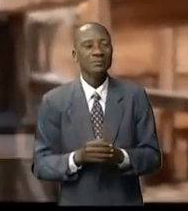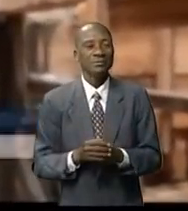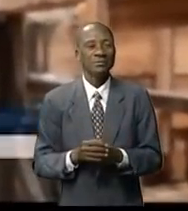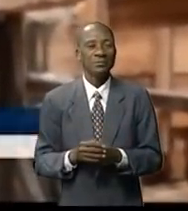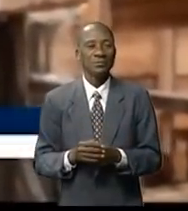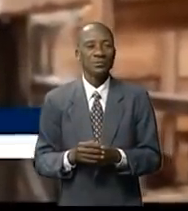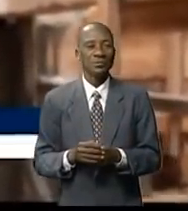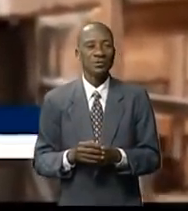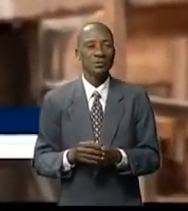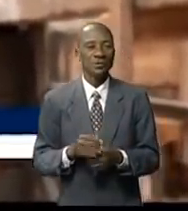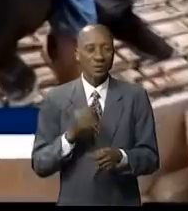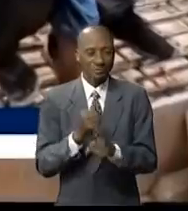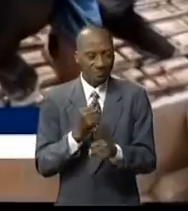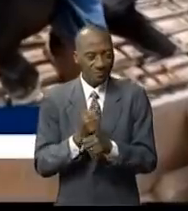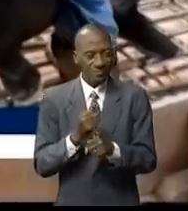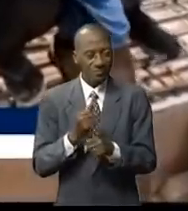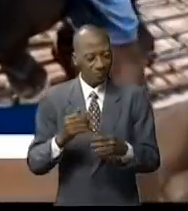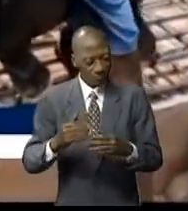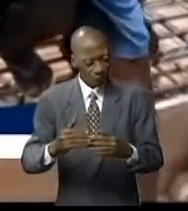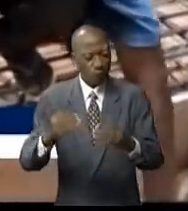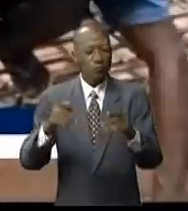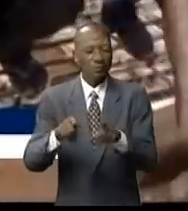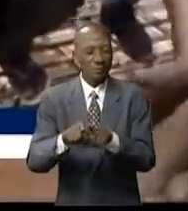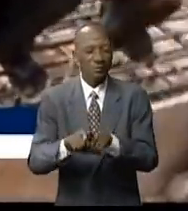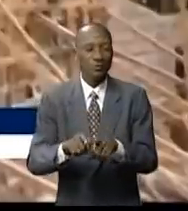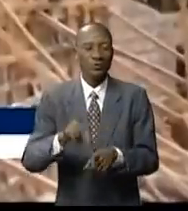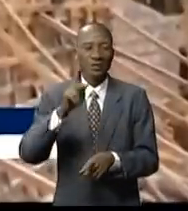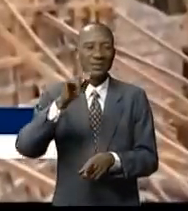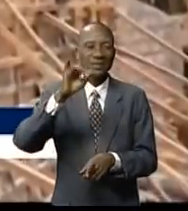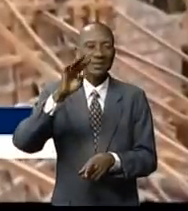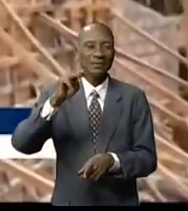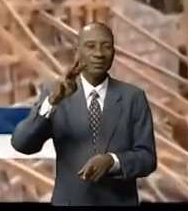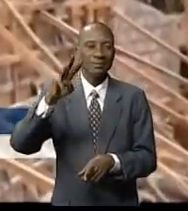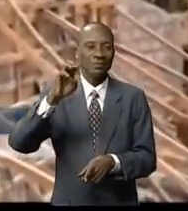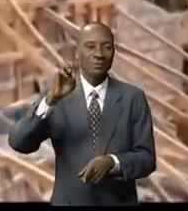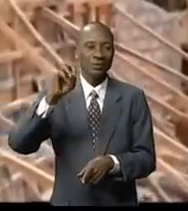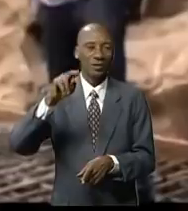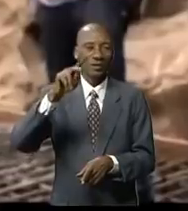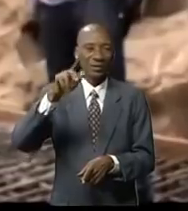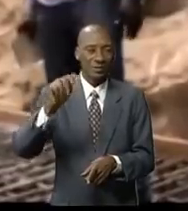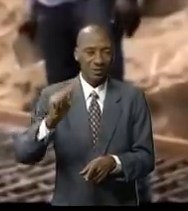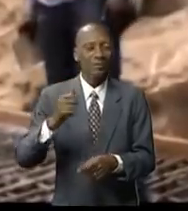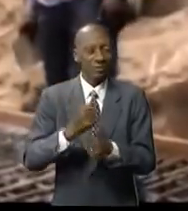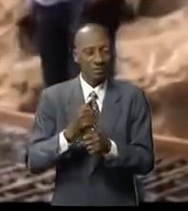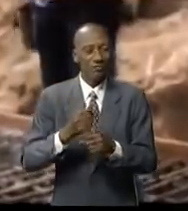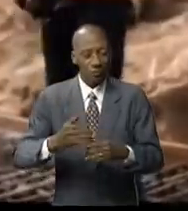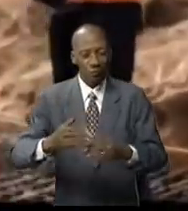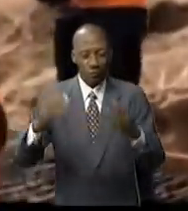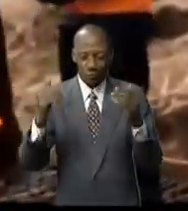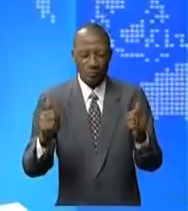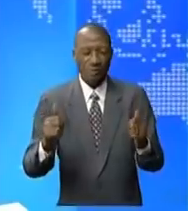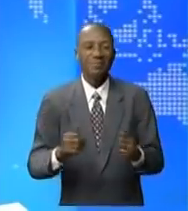ont été financés par le FONER, le fonds d'entretien routier est exécuté par l'office de